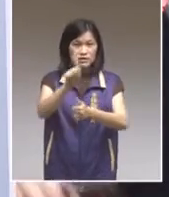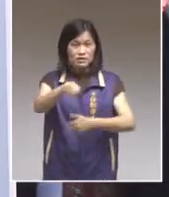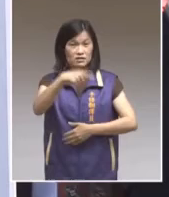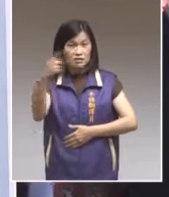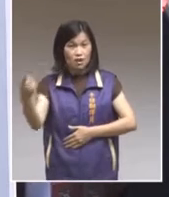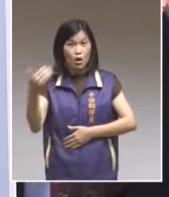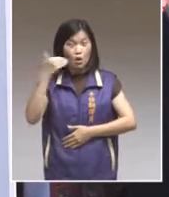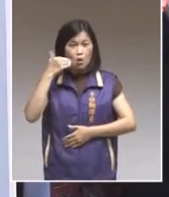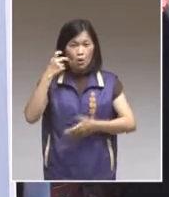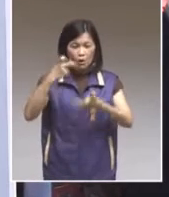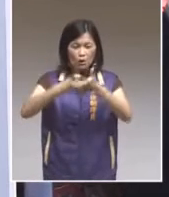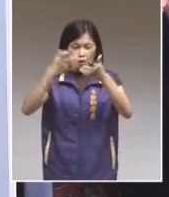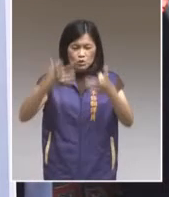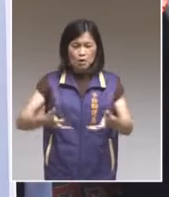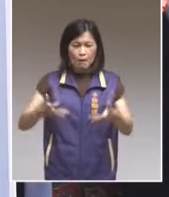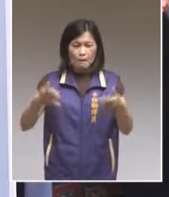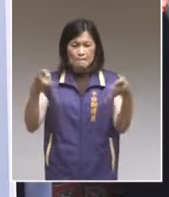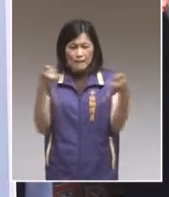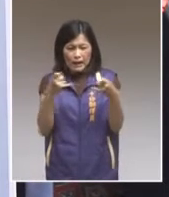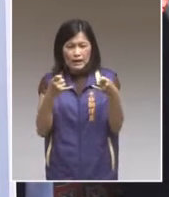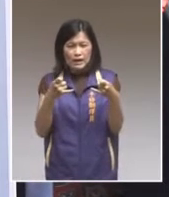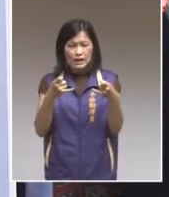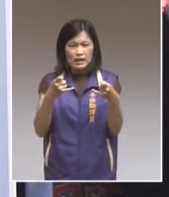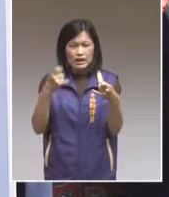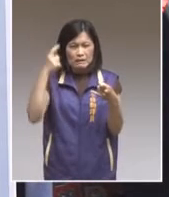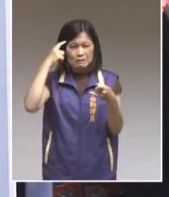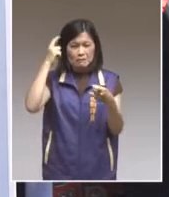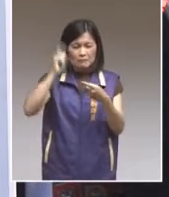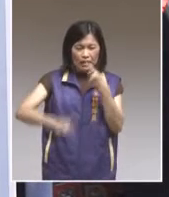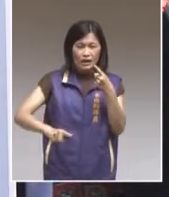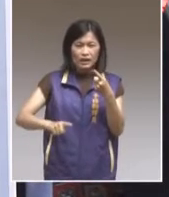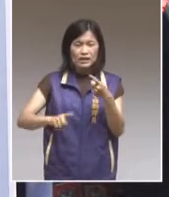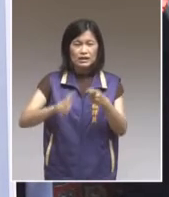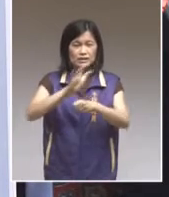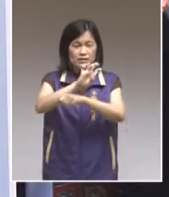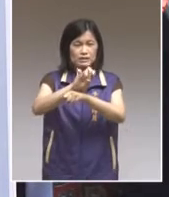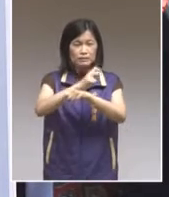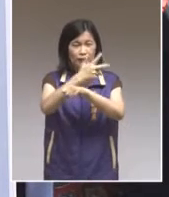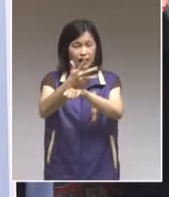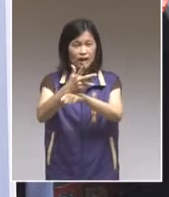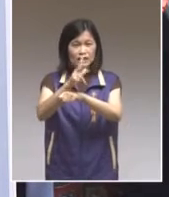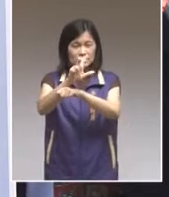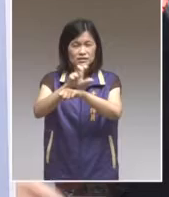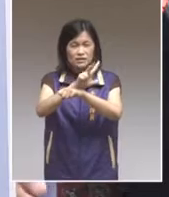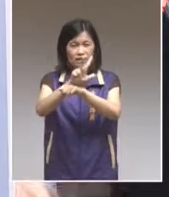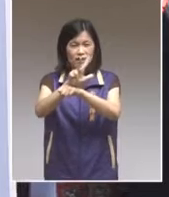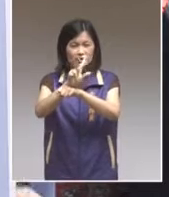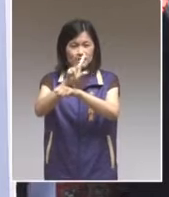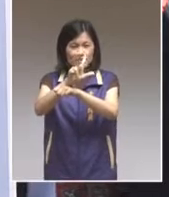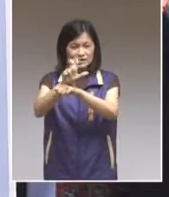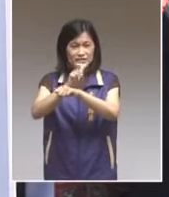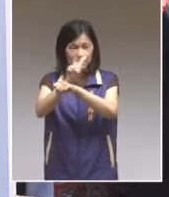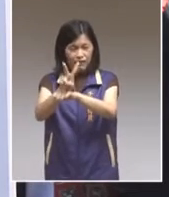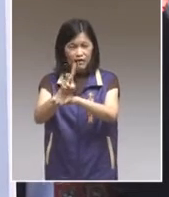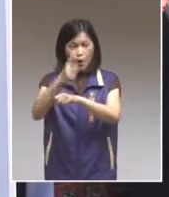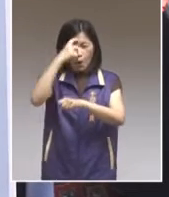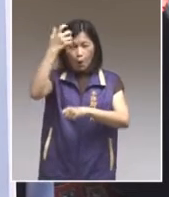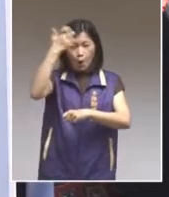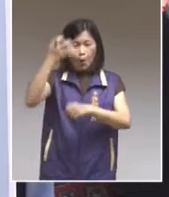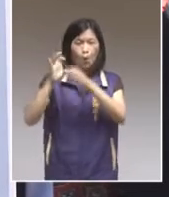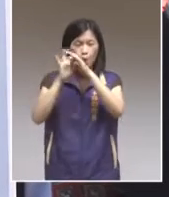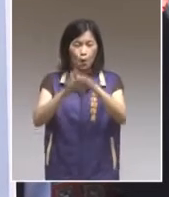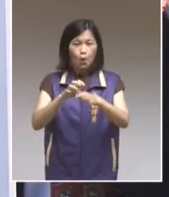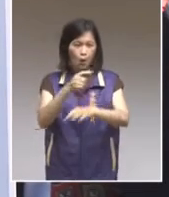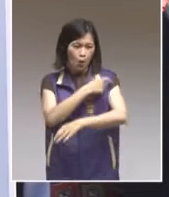如果有严重过敏反应，或有48到72小时发烧不退，或接种部位产生脓